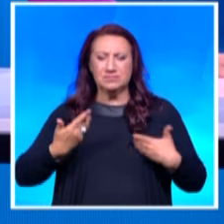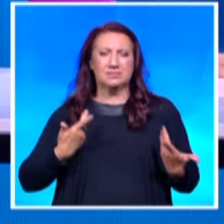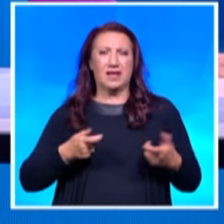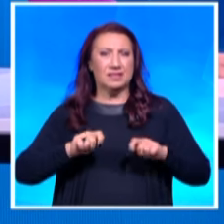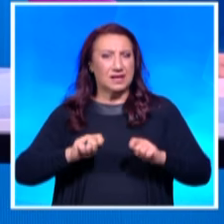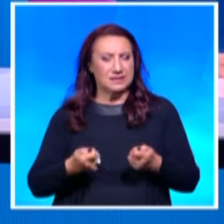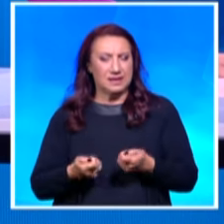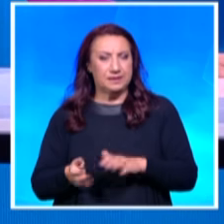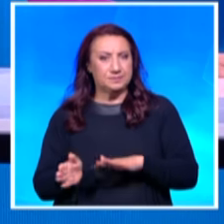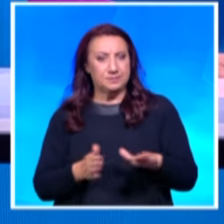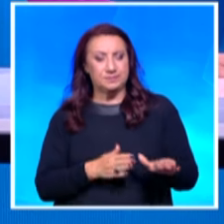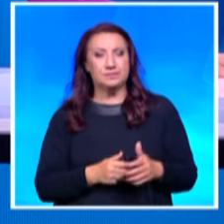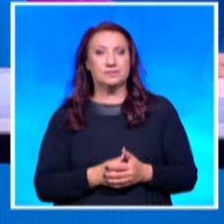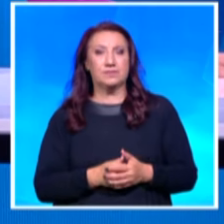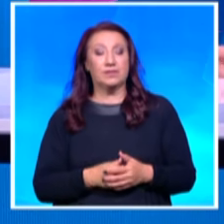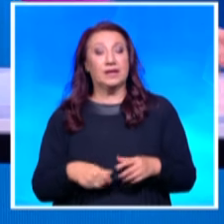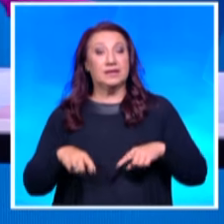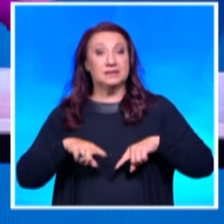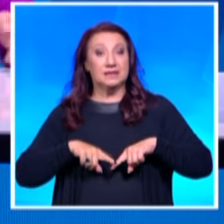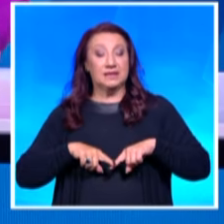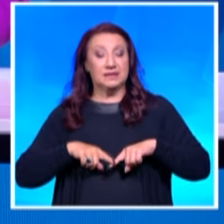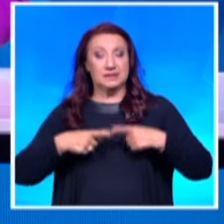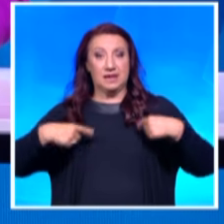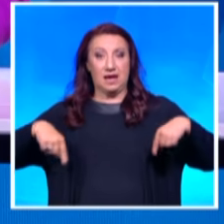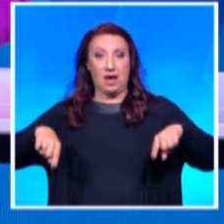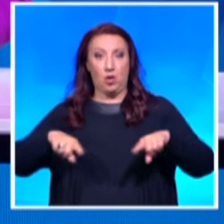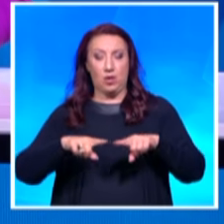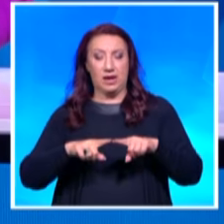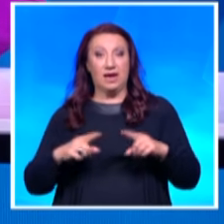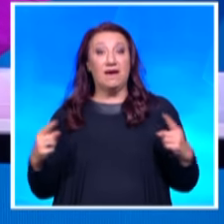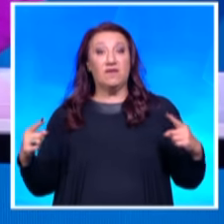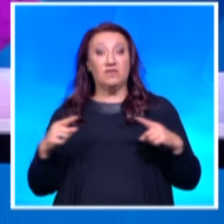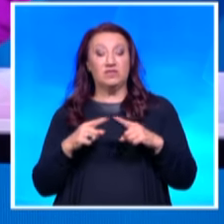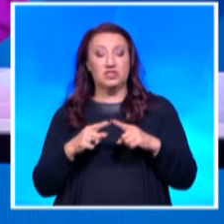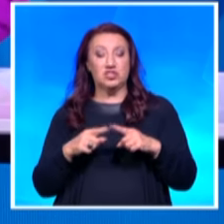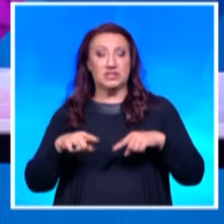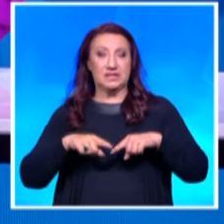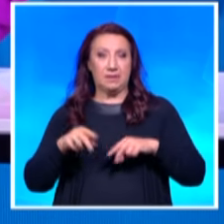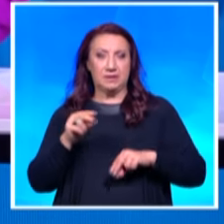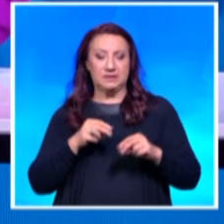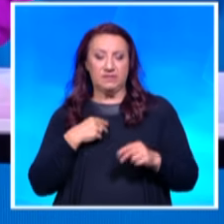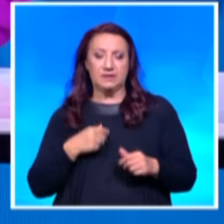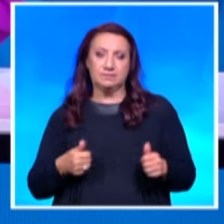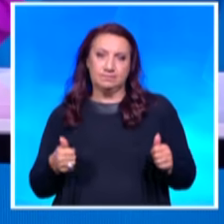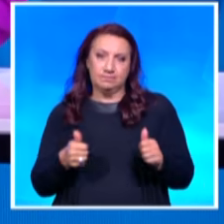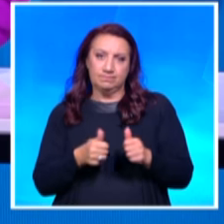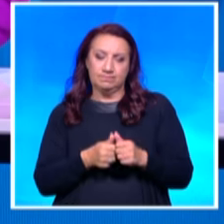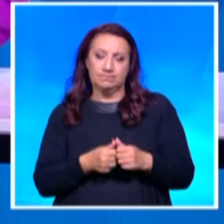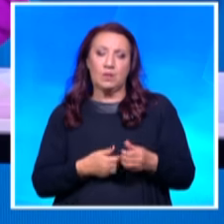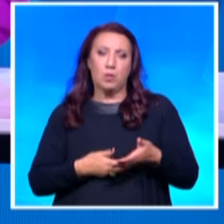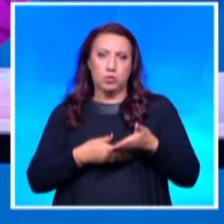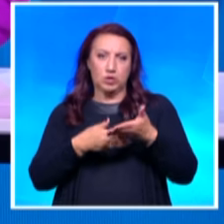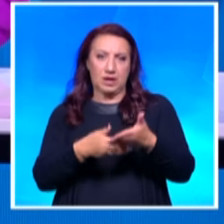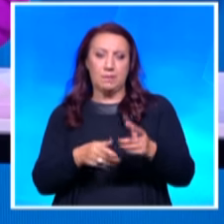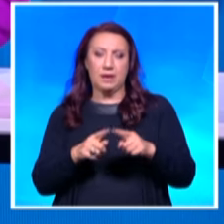Съдийската колегия на Висшия съдебен съвет изразява пълна съпричастност с обезобразеното момиче от Стара Загора и подкрепа необходимостта